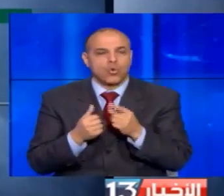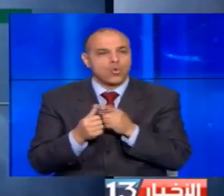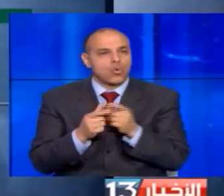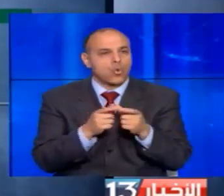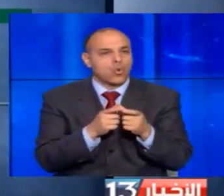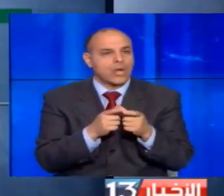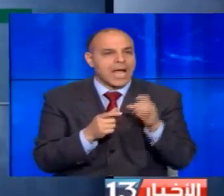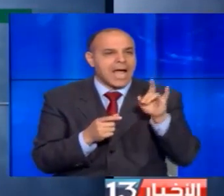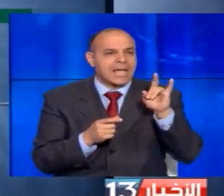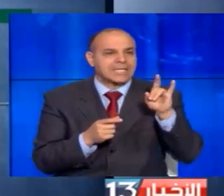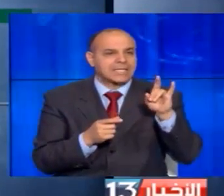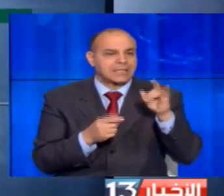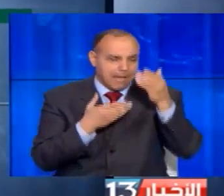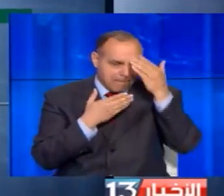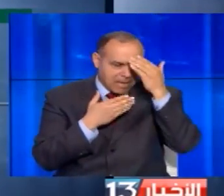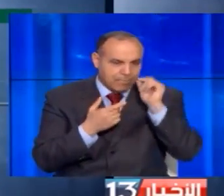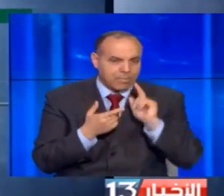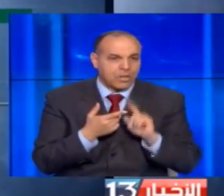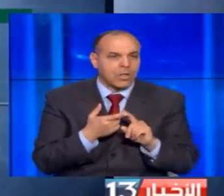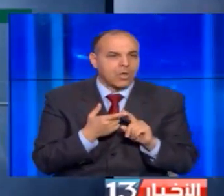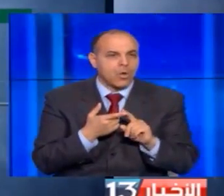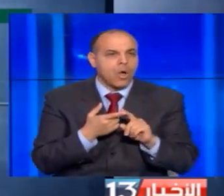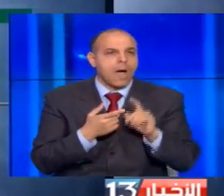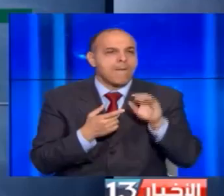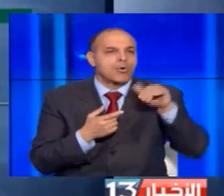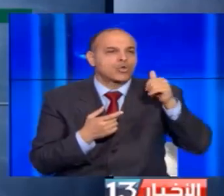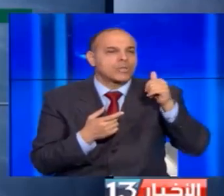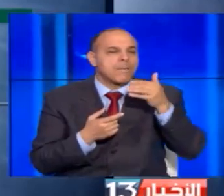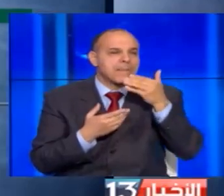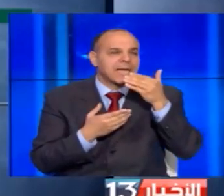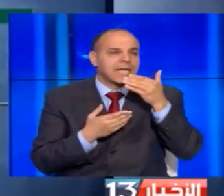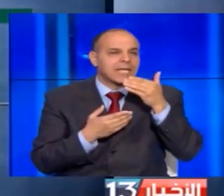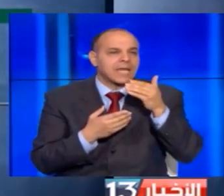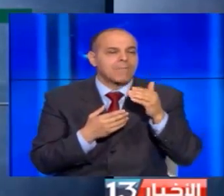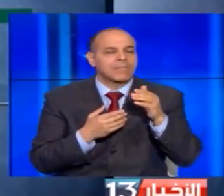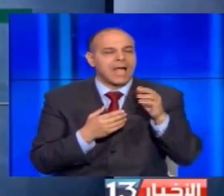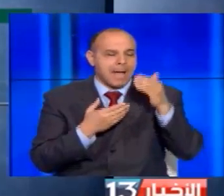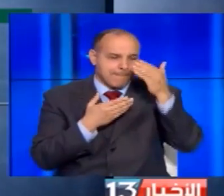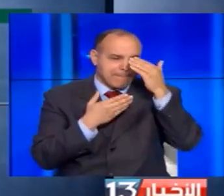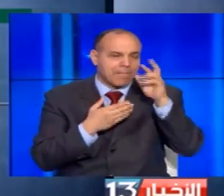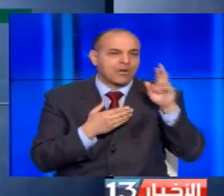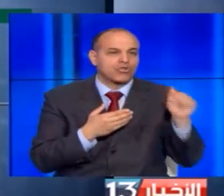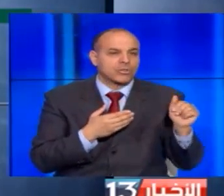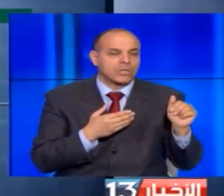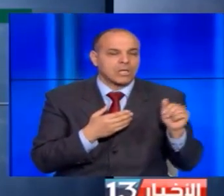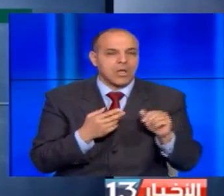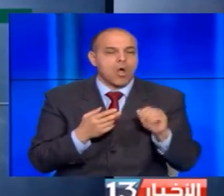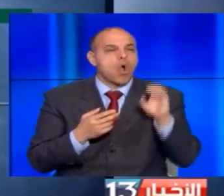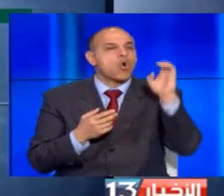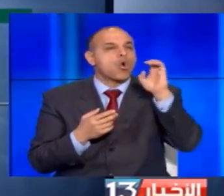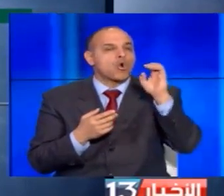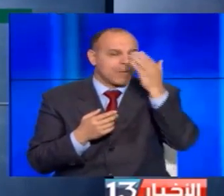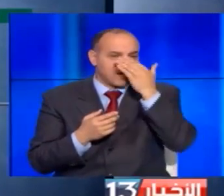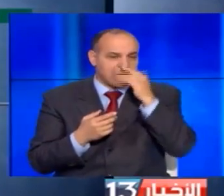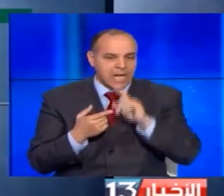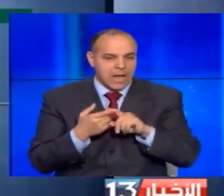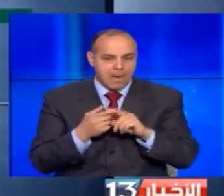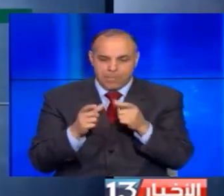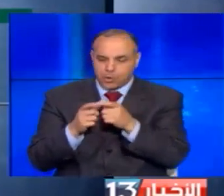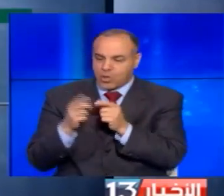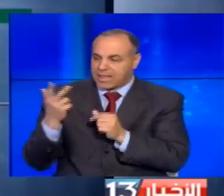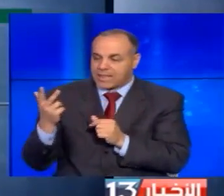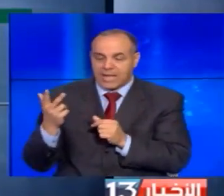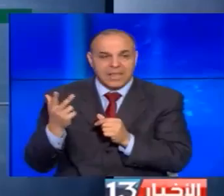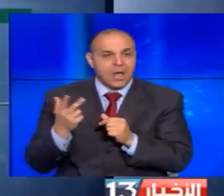فريق حسينية أكادير المغربي ومواطنيه نهضة بركان والرجاء البيضاوي وأوتيديو الكونغولي. أما في المجموعة